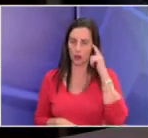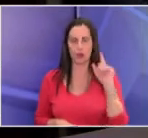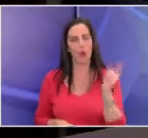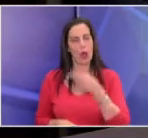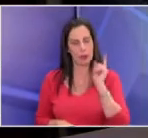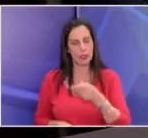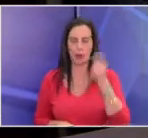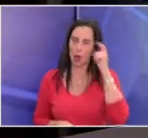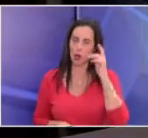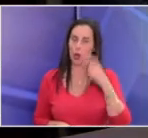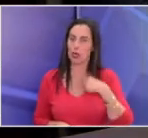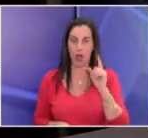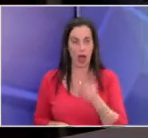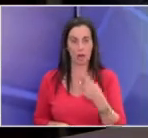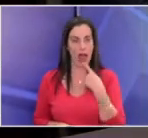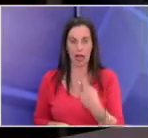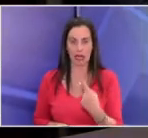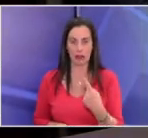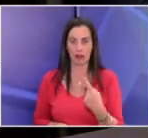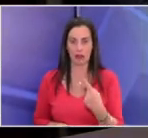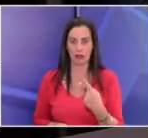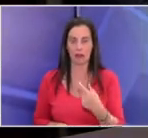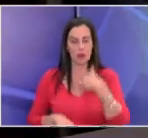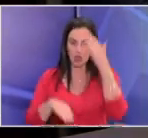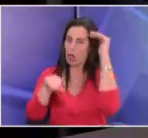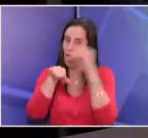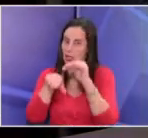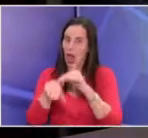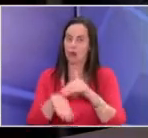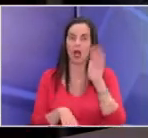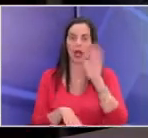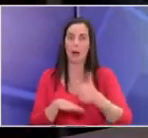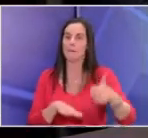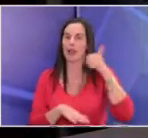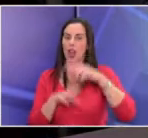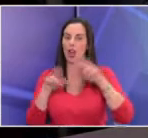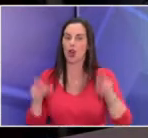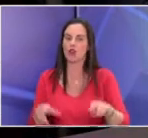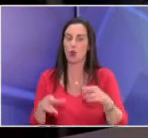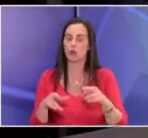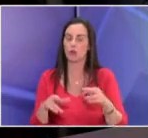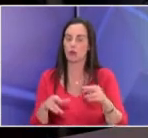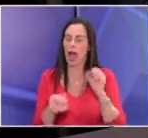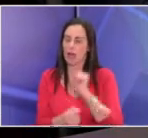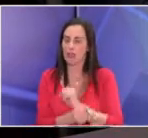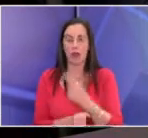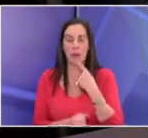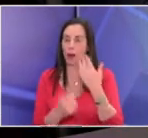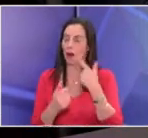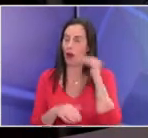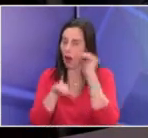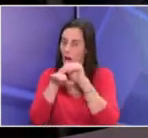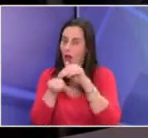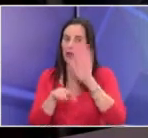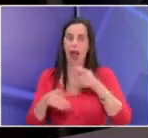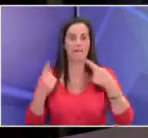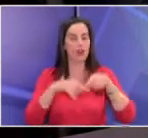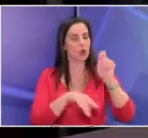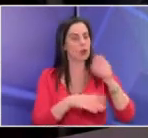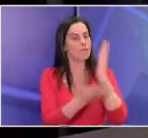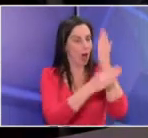לשלב חזרה אסירים בחברה. הביטחון האישי של כולנו צריך להיות אינטרס לכל אזרח ואזרח פה. עירית, את חוזרת